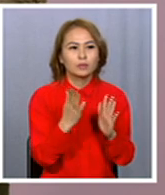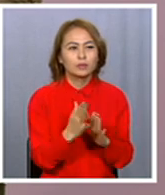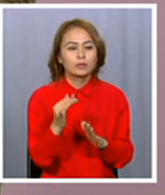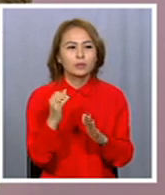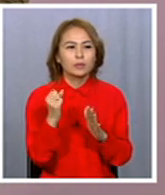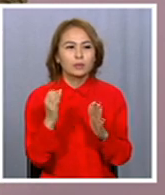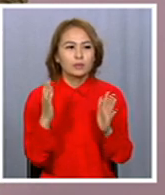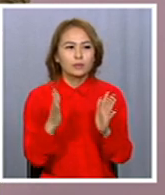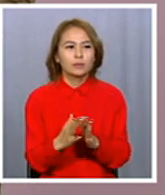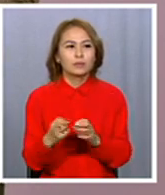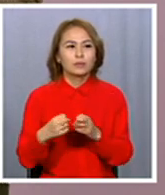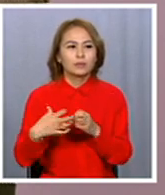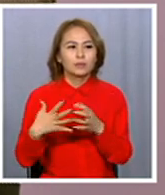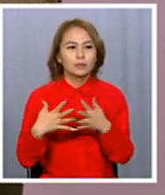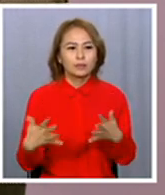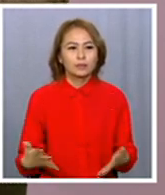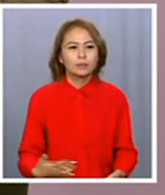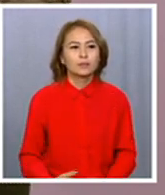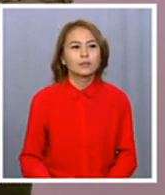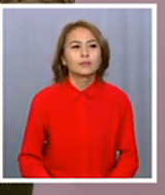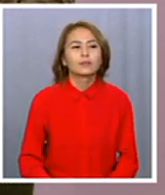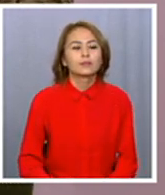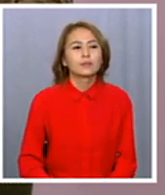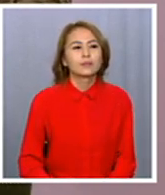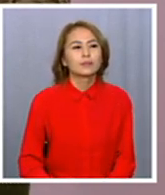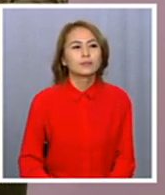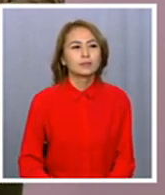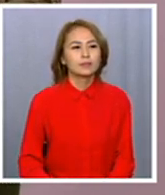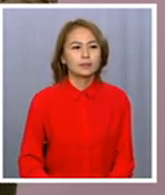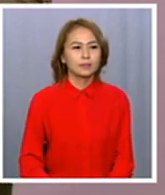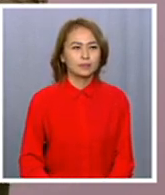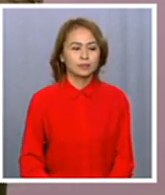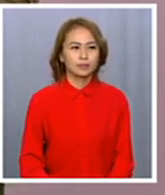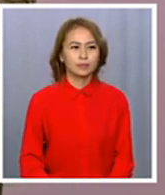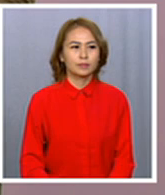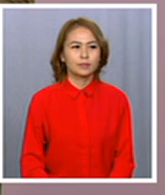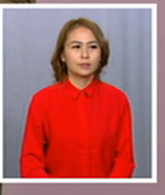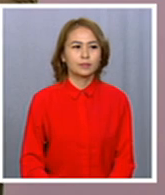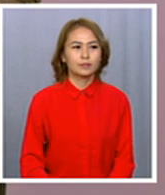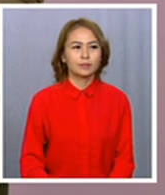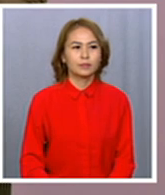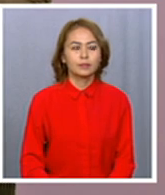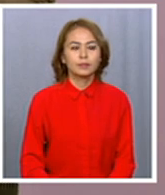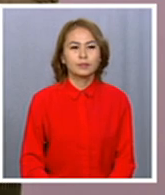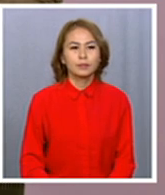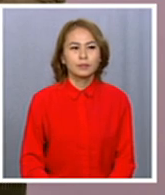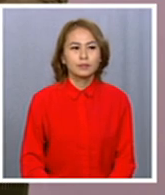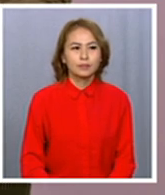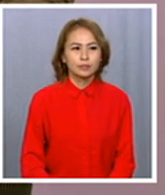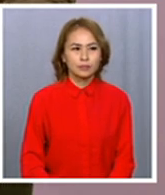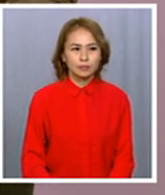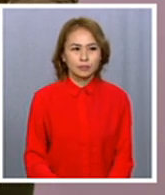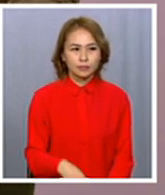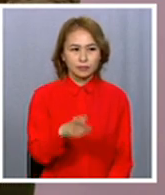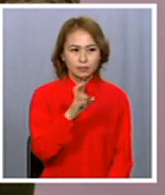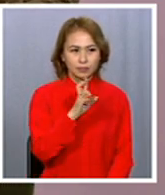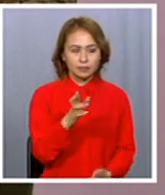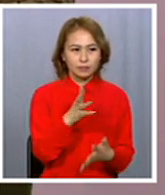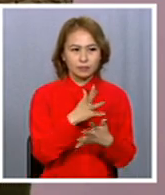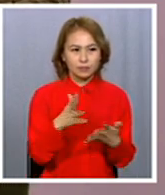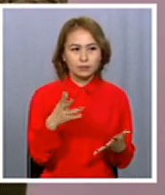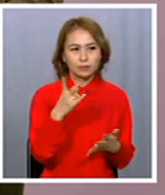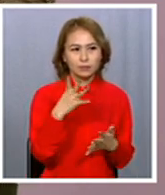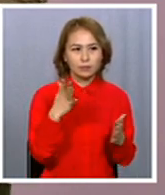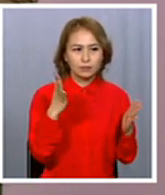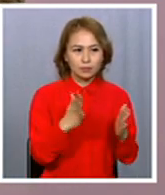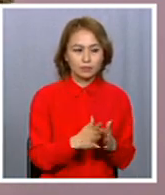екінші теңсіздік А белгісізі 15-тен кем. Келесі, Б белгісізі 25-тен артық, 78-ден